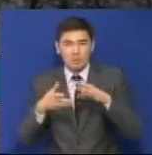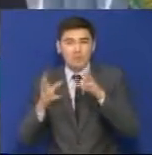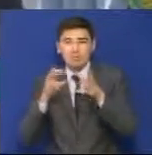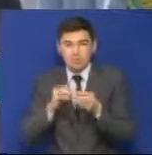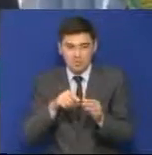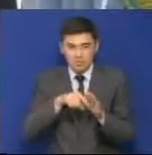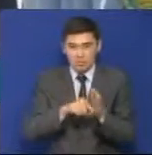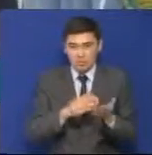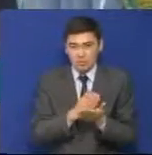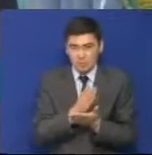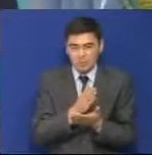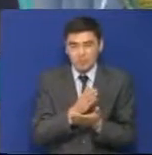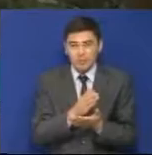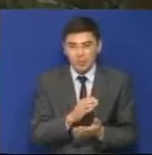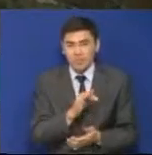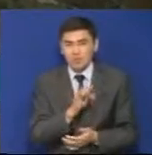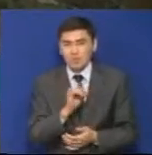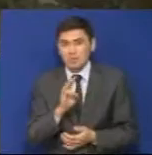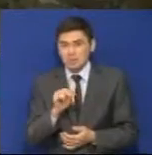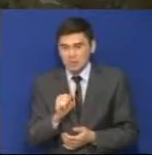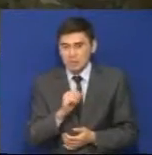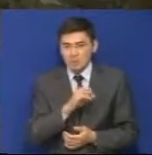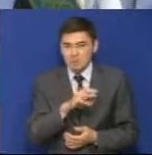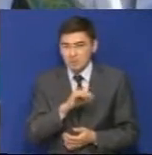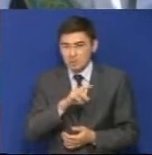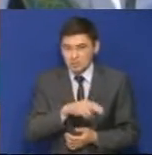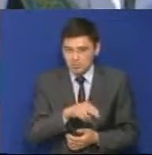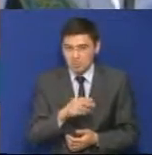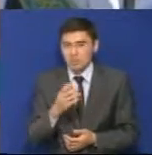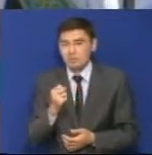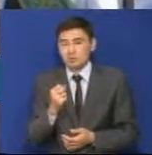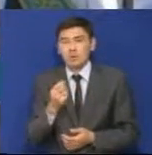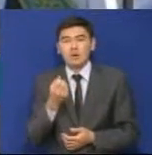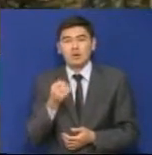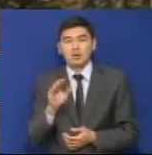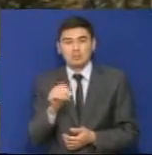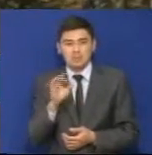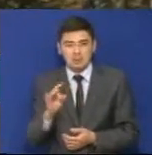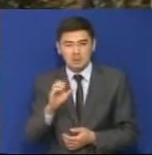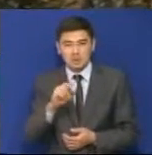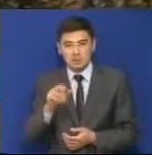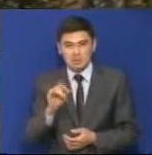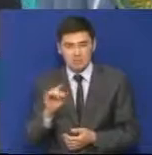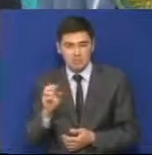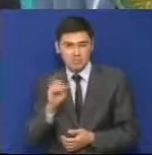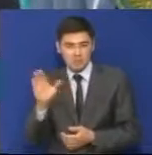саясат басқармасының басшысы Ирина Смит пен қала әкімінің орынбасары Айдар Садырбаев қатысты.